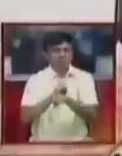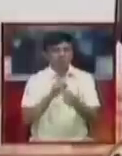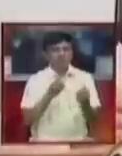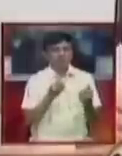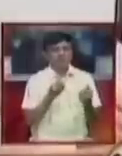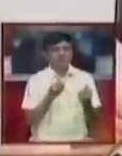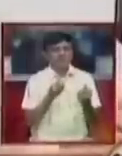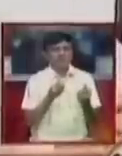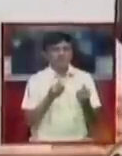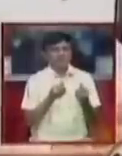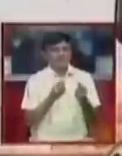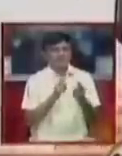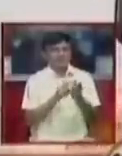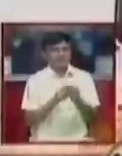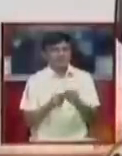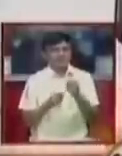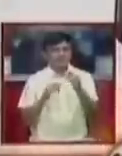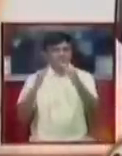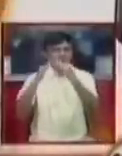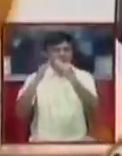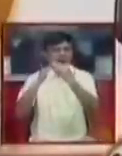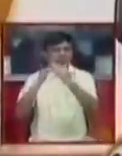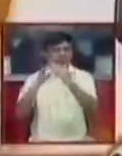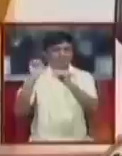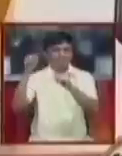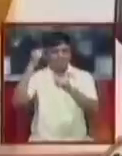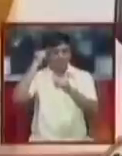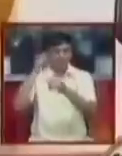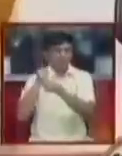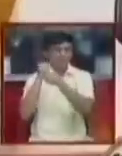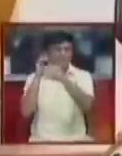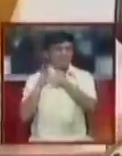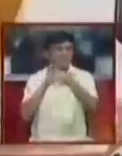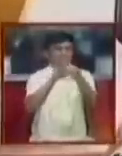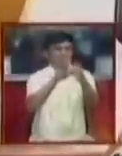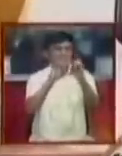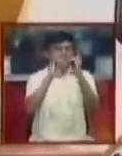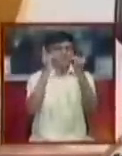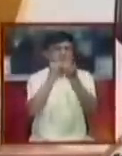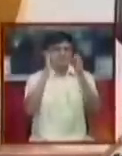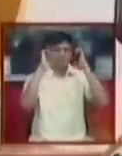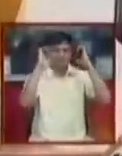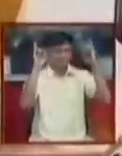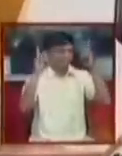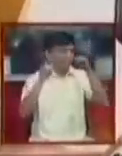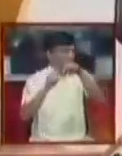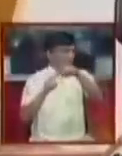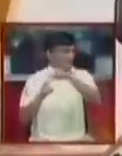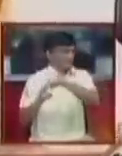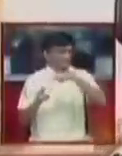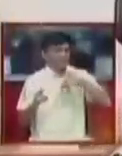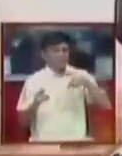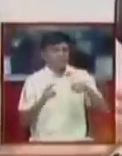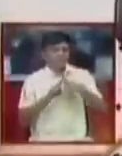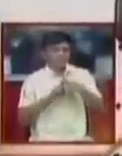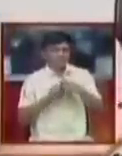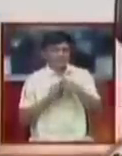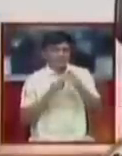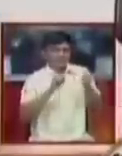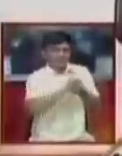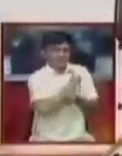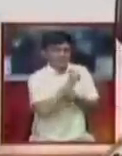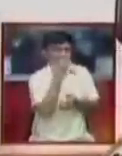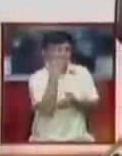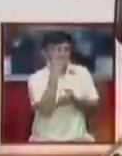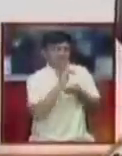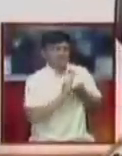upuan para sa mga pampublikong paralan na hawak naman ng DepEd. Sipin po ninyo, ang dating pinagmumulan ng pinsala